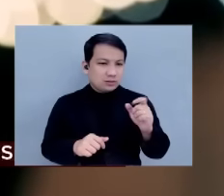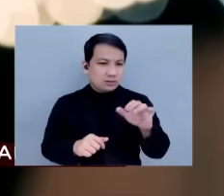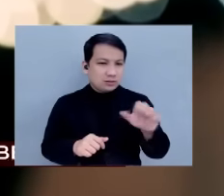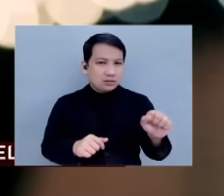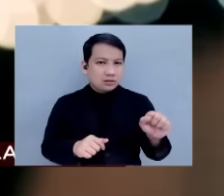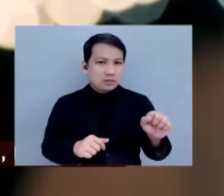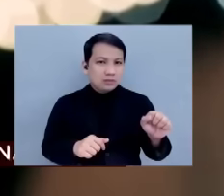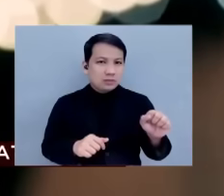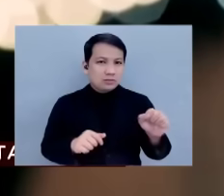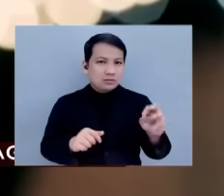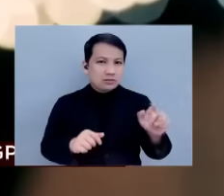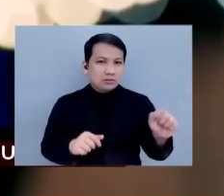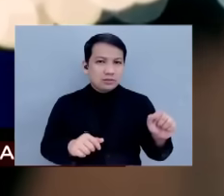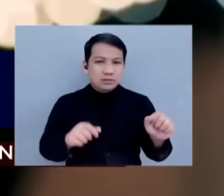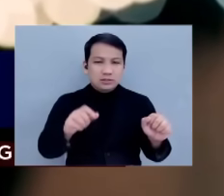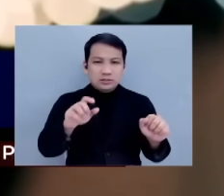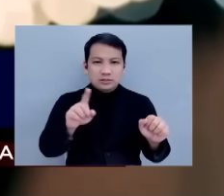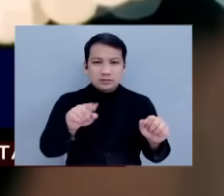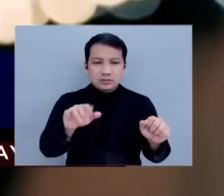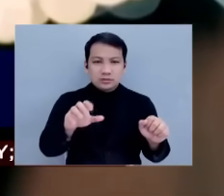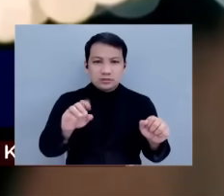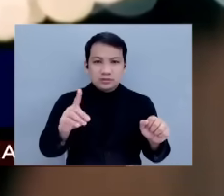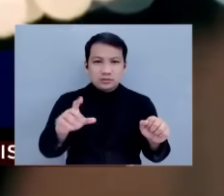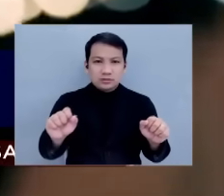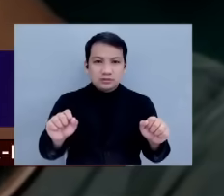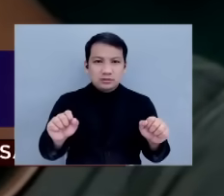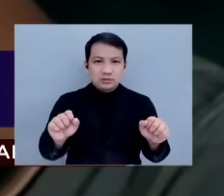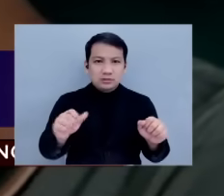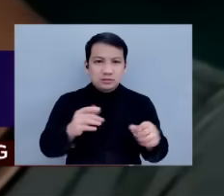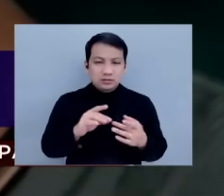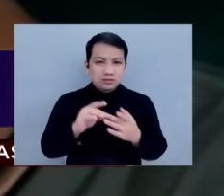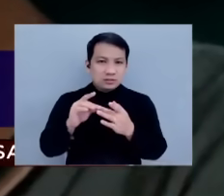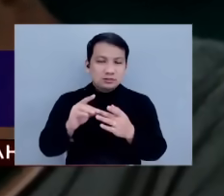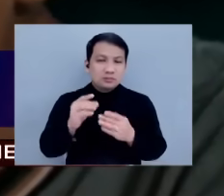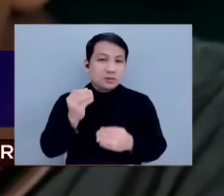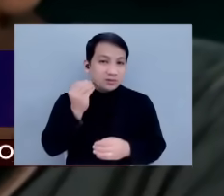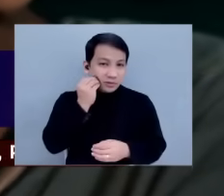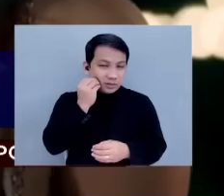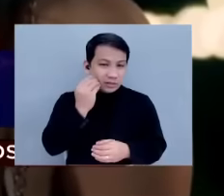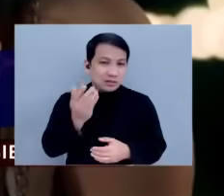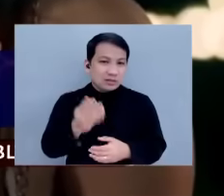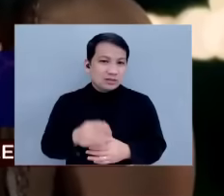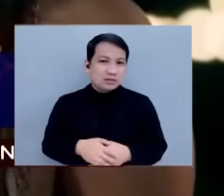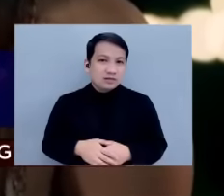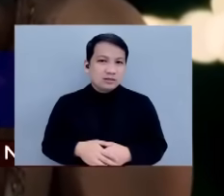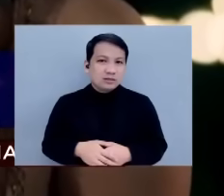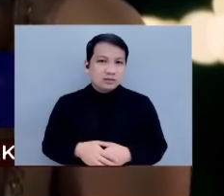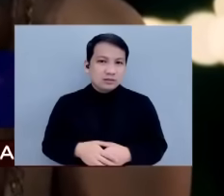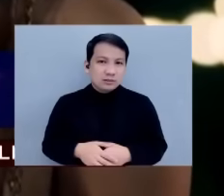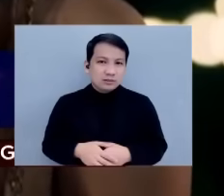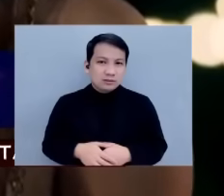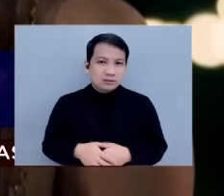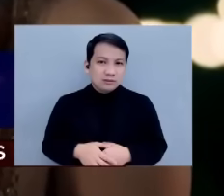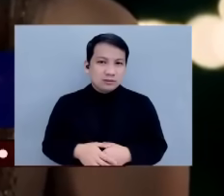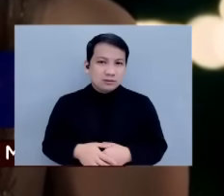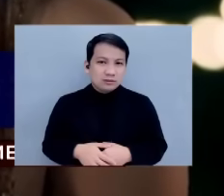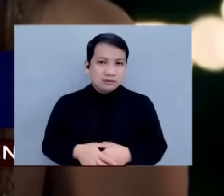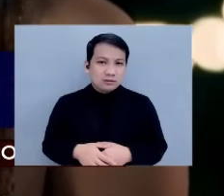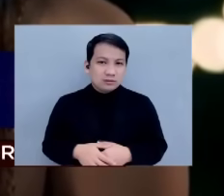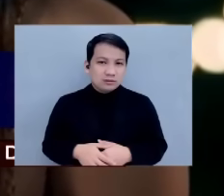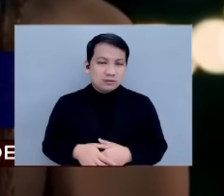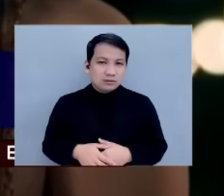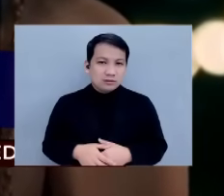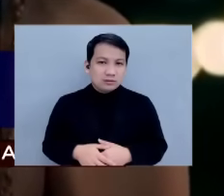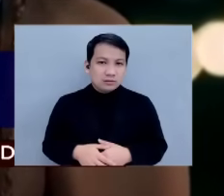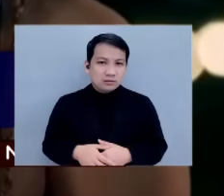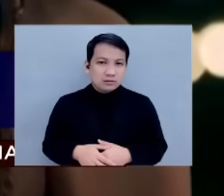Haranilla. Special kasi yung kiss na yun para sa akin eh. Special team, bakit? Show pa ba yun, ha? May itnog na